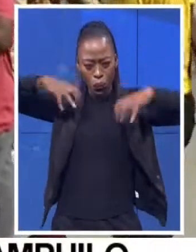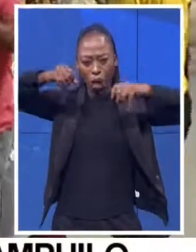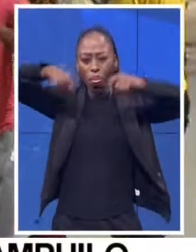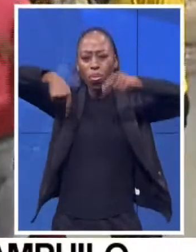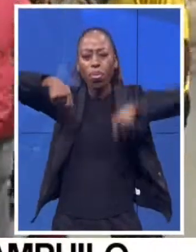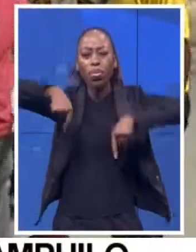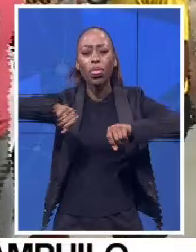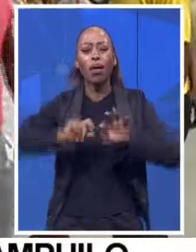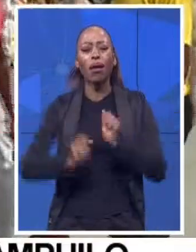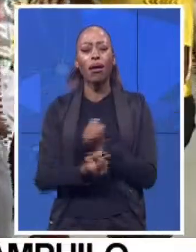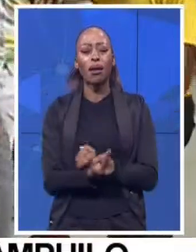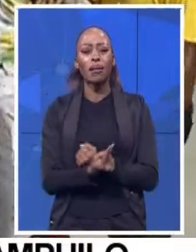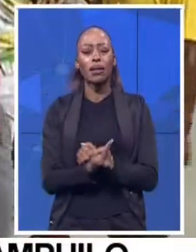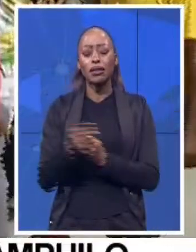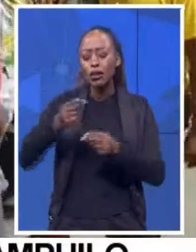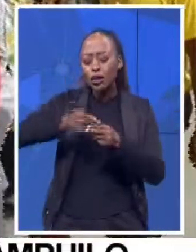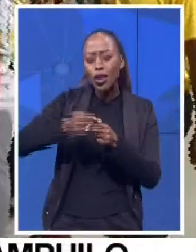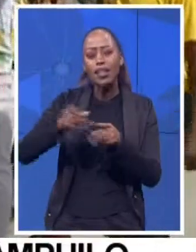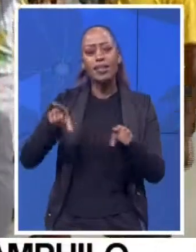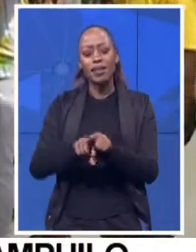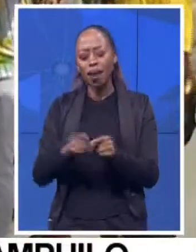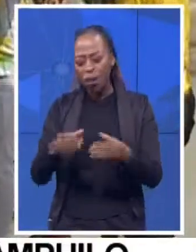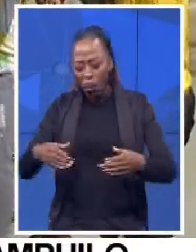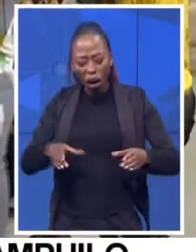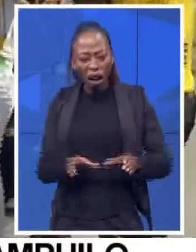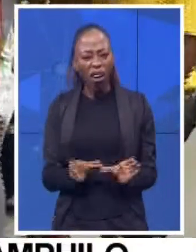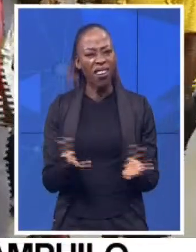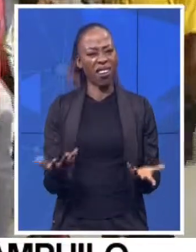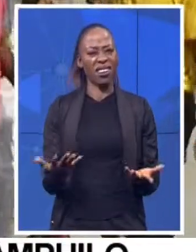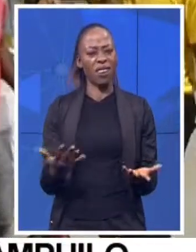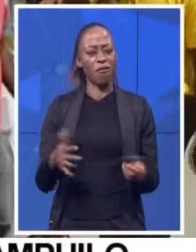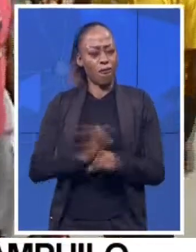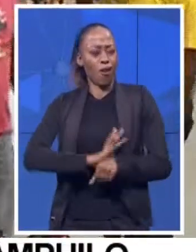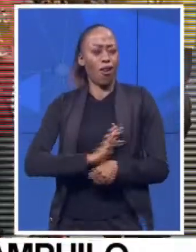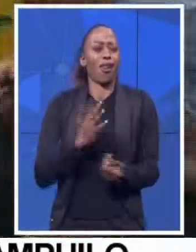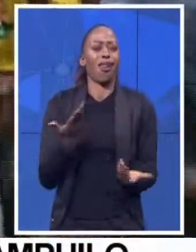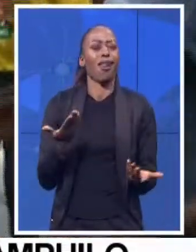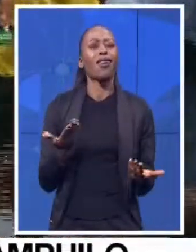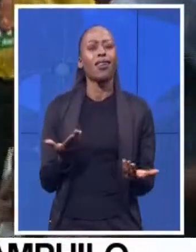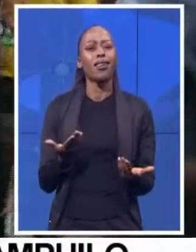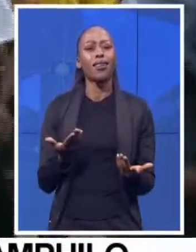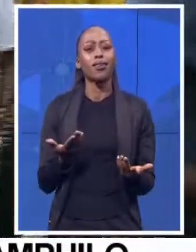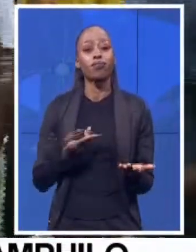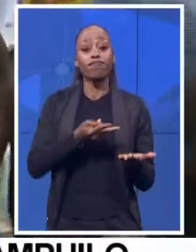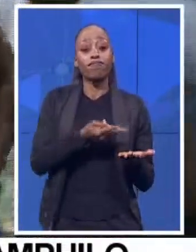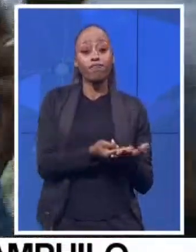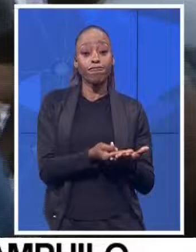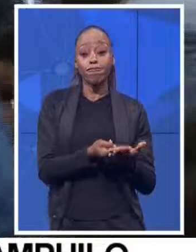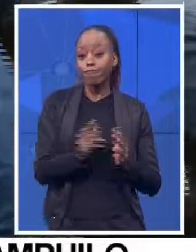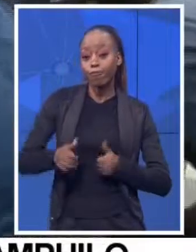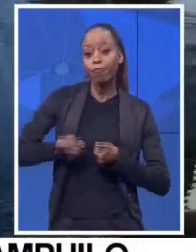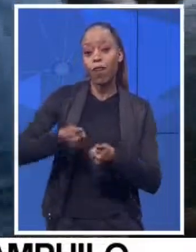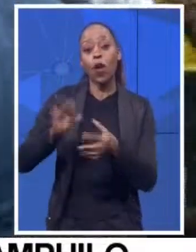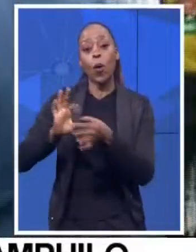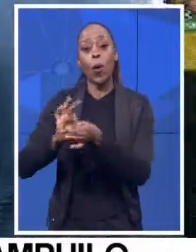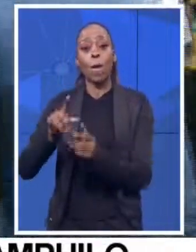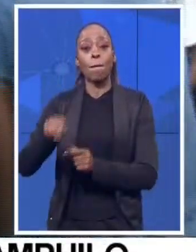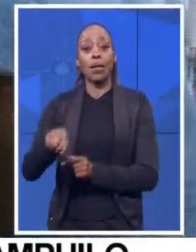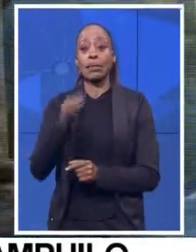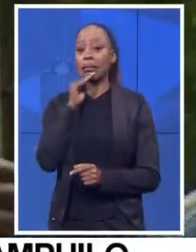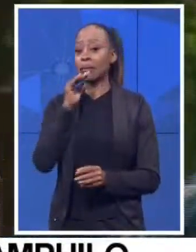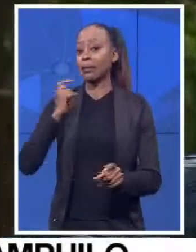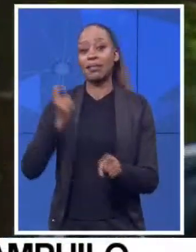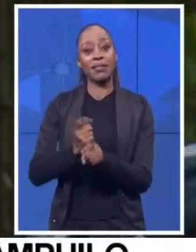ngiyalikha. Kunema-toilet, lama-toilet esigodi. Agcwele lama-toilet esigodi. Tigulane tona tiyajikiswa lekuyintfo